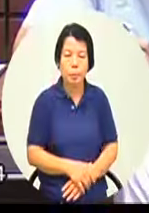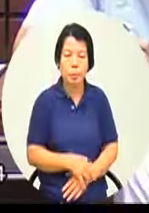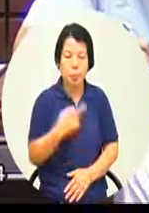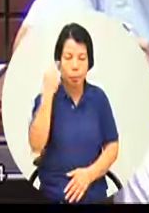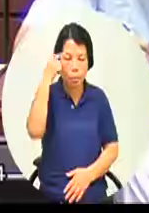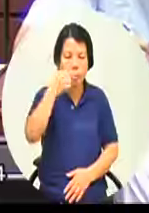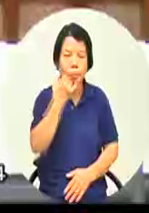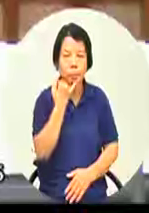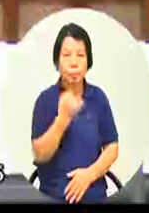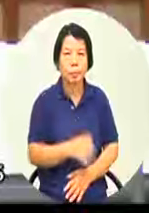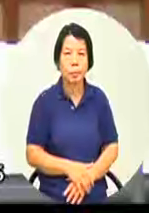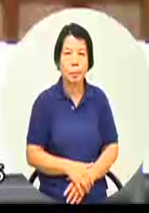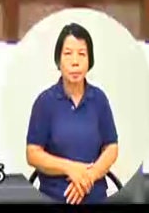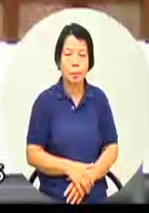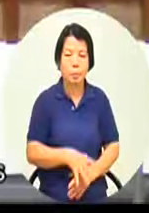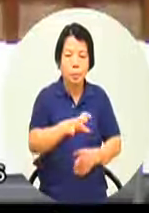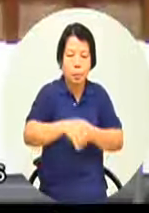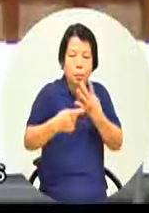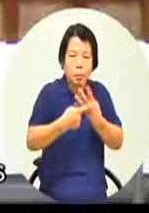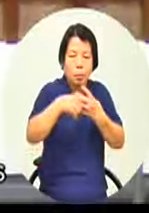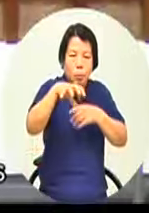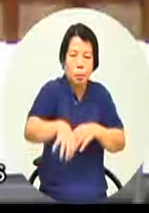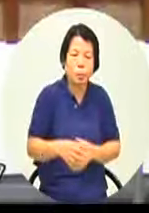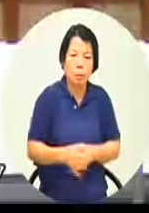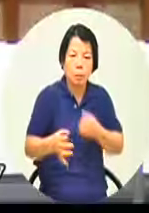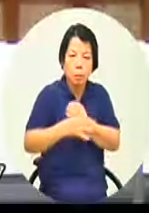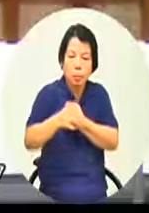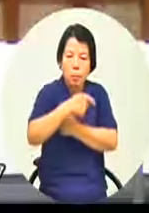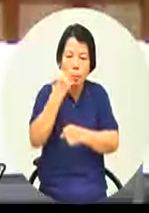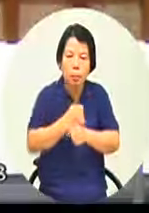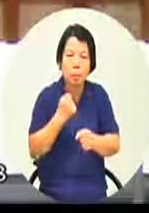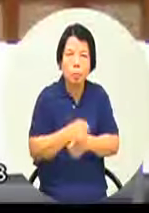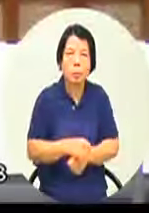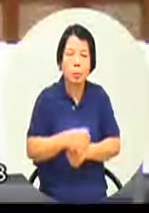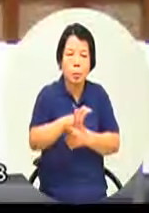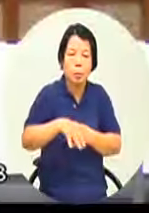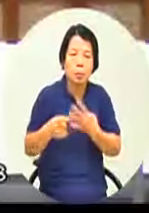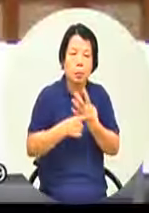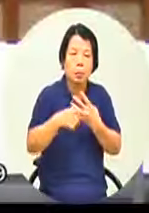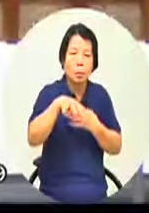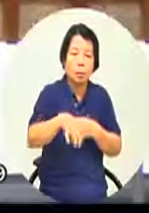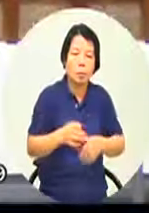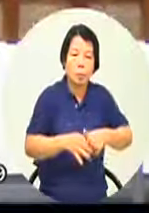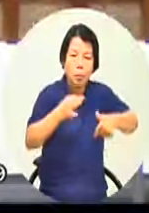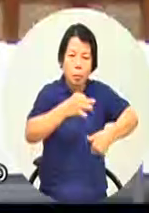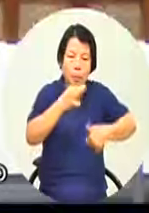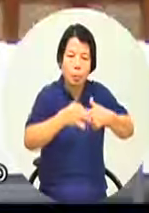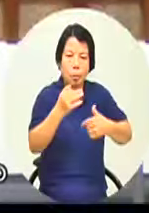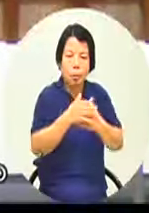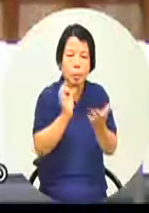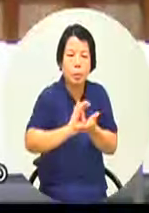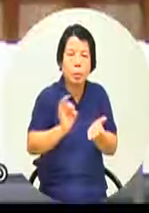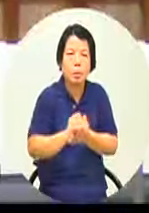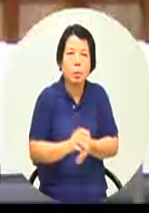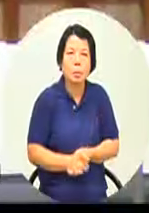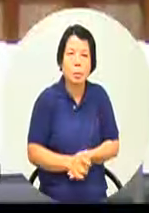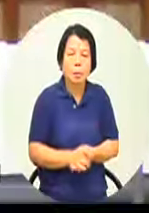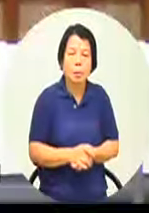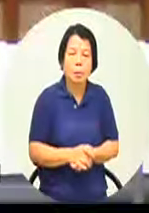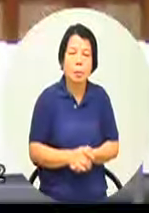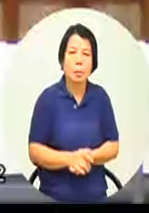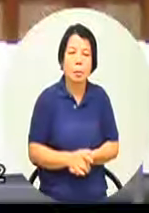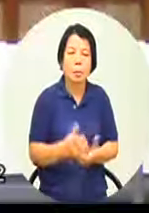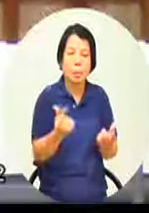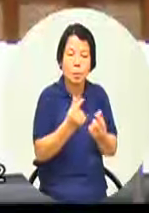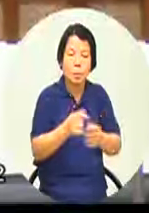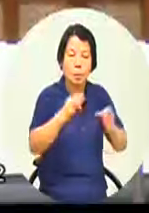可以的话，我们农业局试着我们来做一个农业局自己的牌价，比方说你们可以用 app 用什么，就像那个